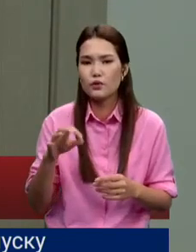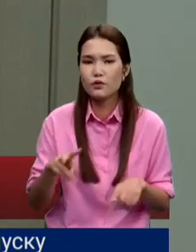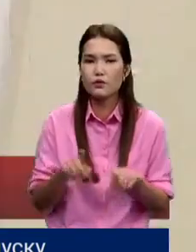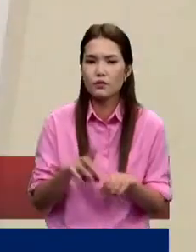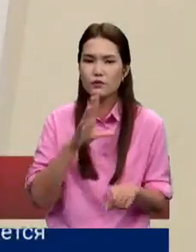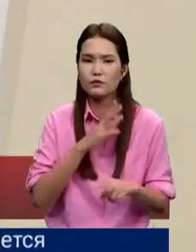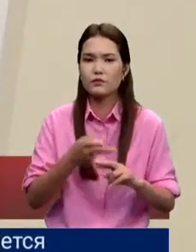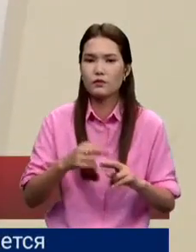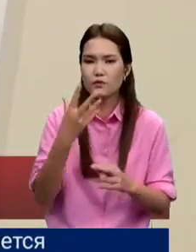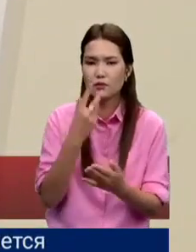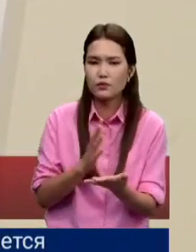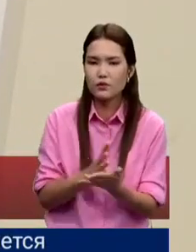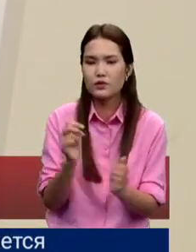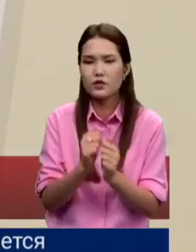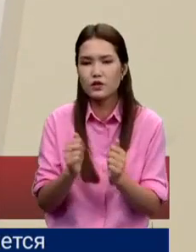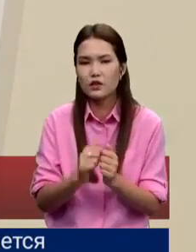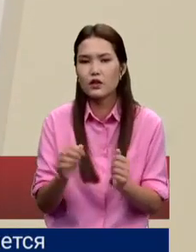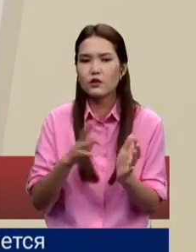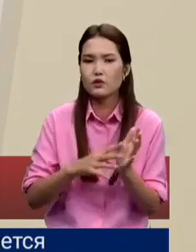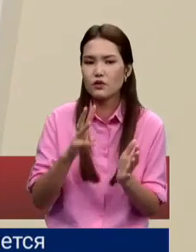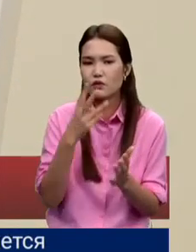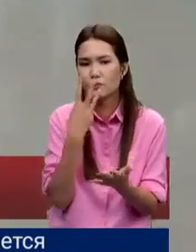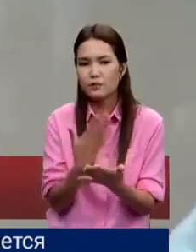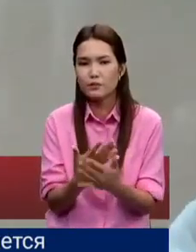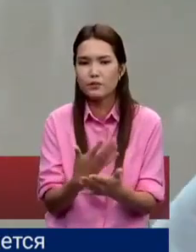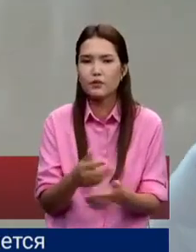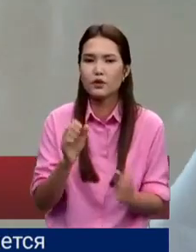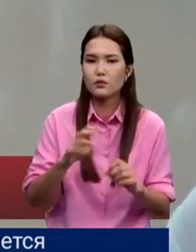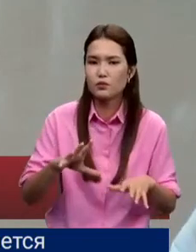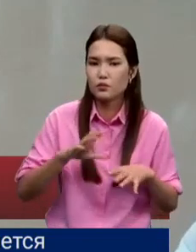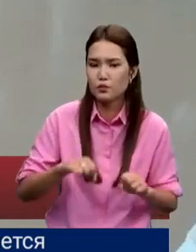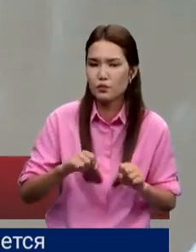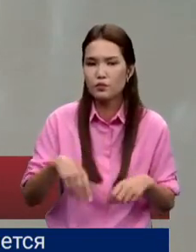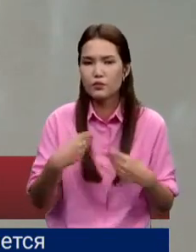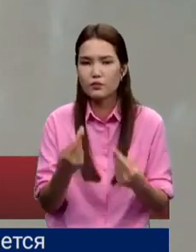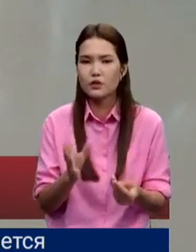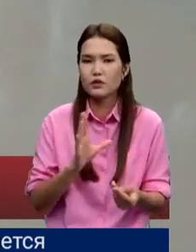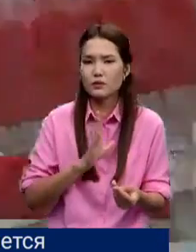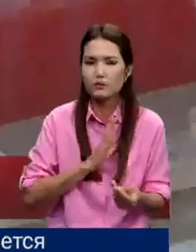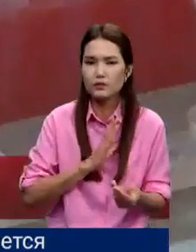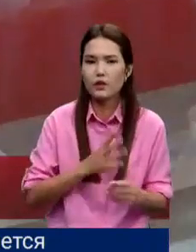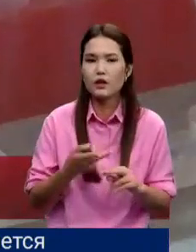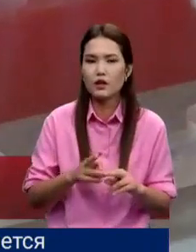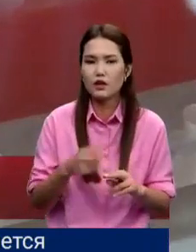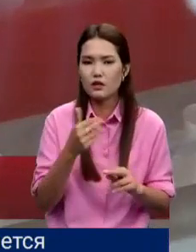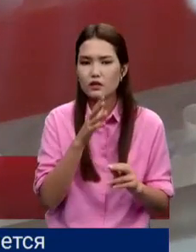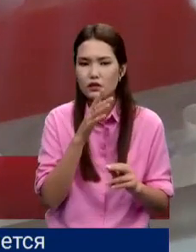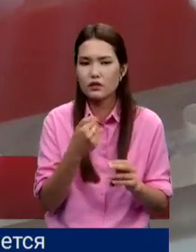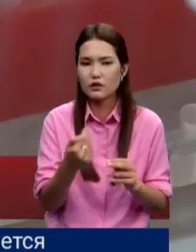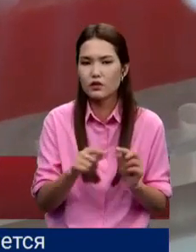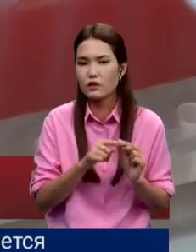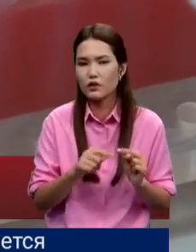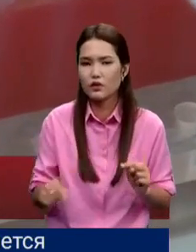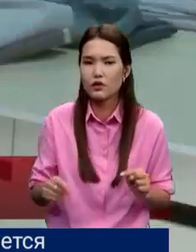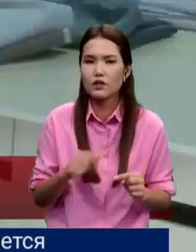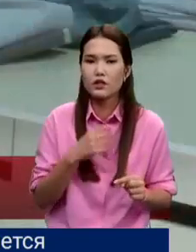тағы бір локдаунды бастан кешетін болса, көптеген компания жұмысын тоқтатуы мүмкін деп болжады сарапшылар. Осыған орай, кәсіпкерлер мен